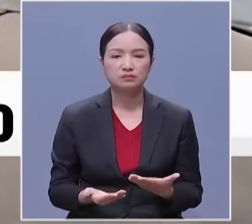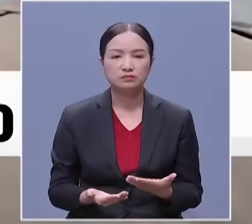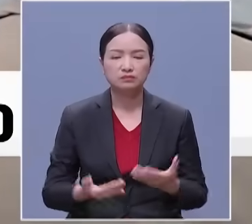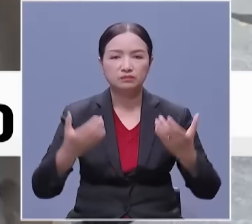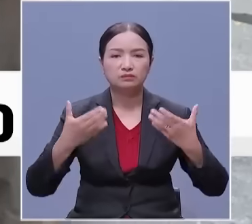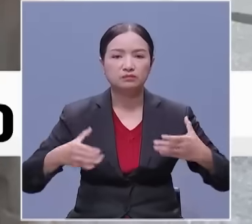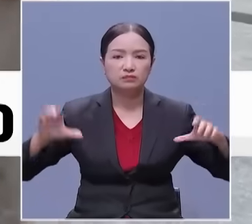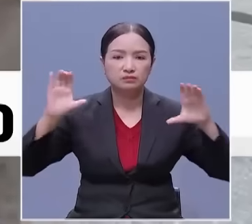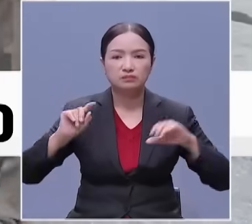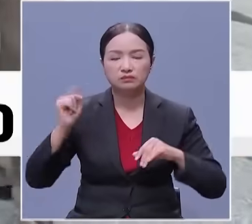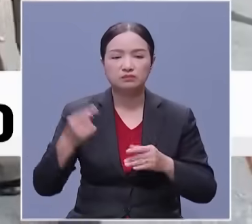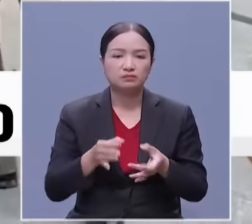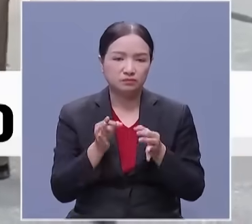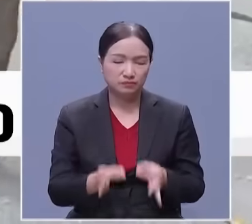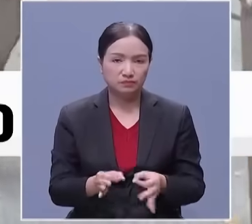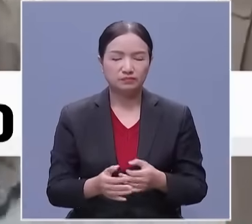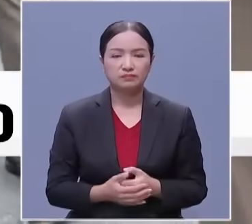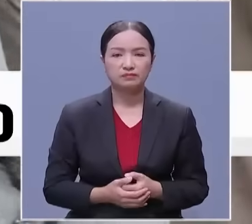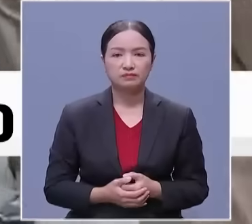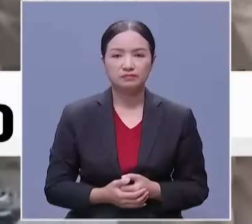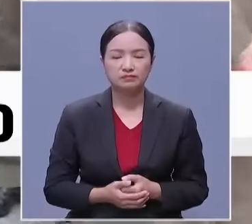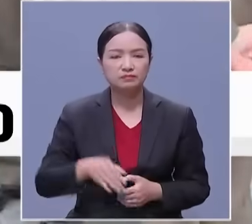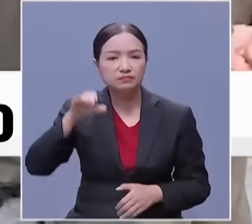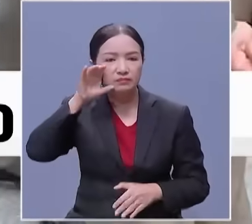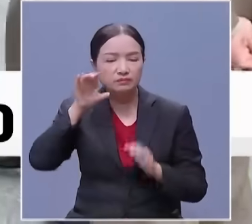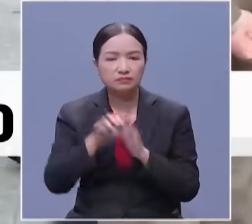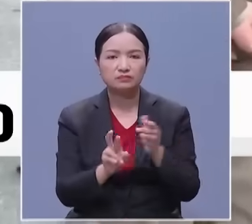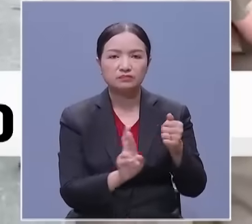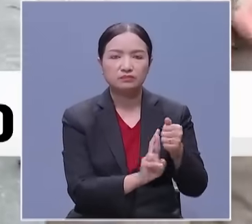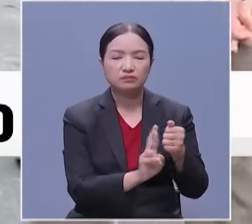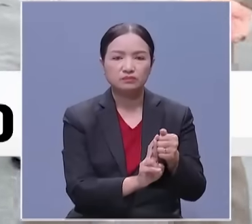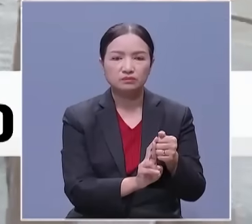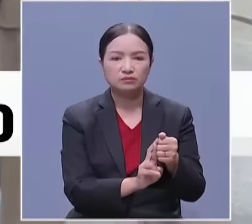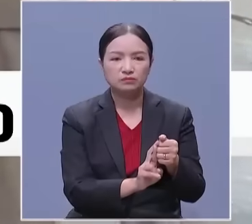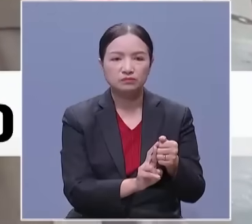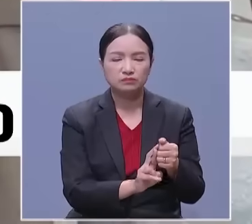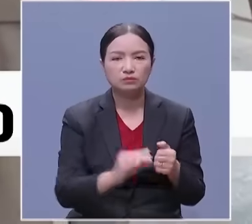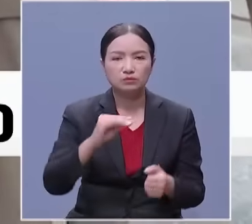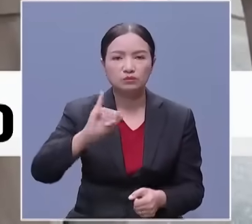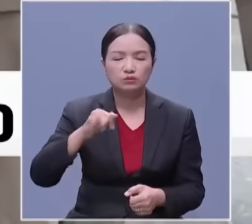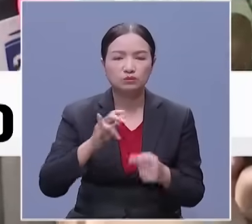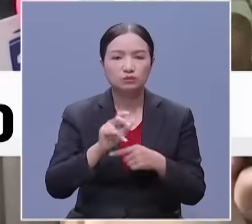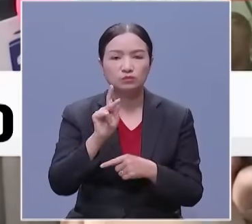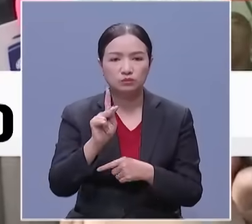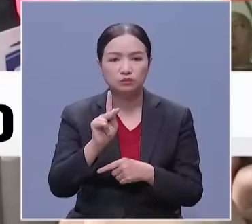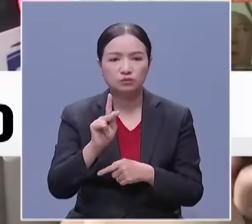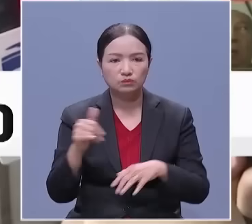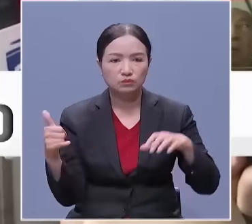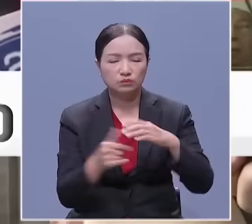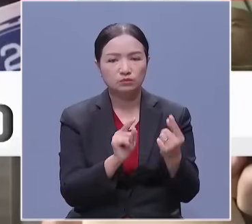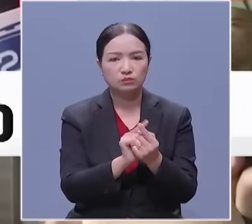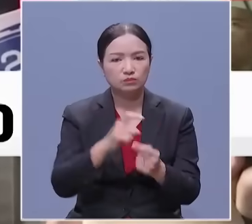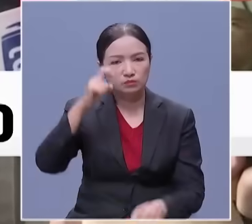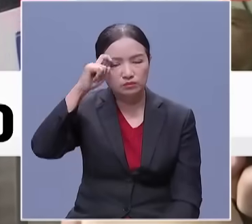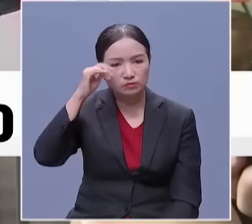รัฐบาลใหม่เป็นคนตัดสินใจเนี่ยนะฮะแล้วมีภาพของท่านรองโจ๊กเขาไปรายงานสถานการณ์ไปพูดคุยกับนายกเศรษฐ